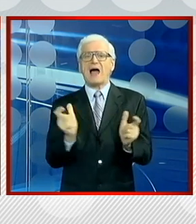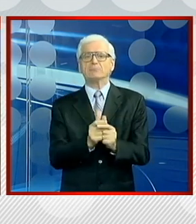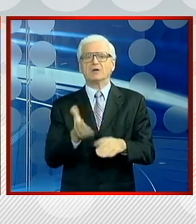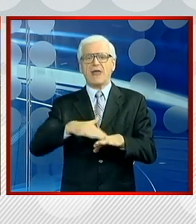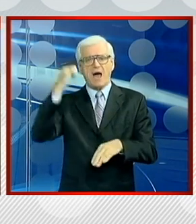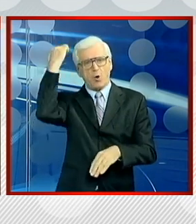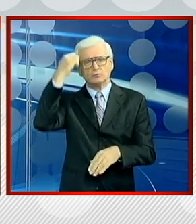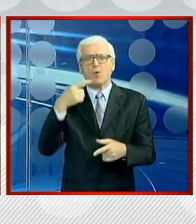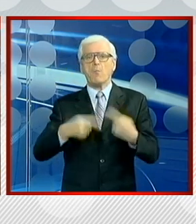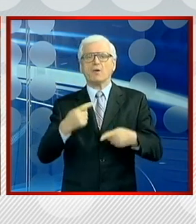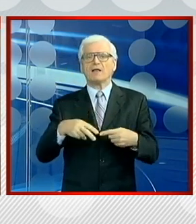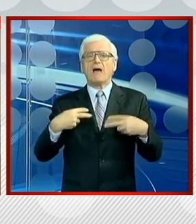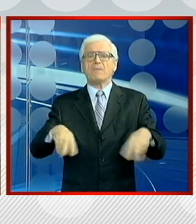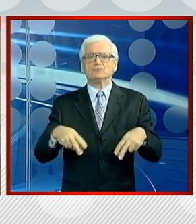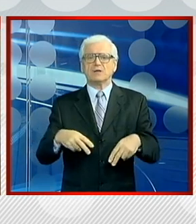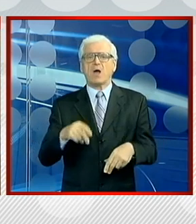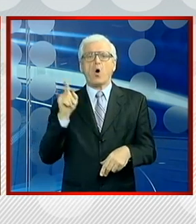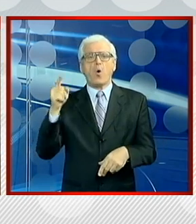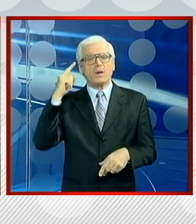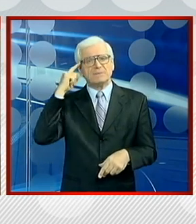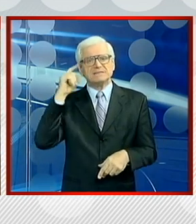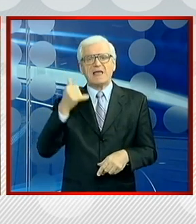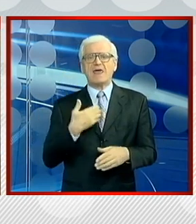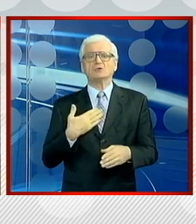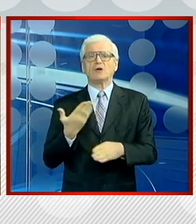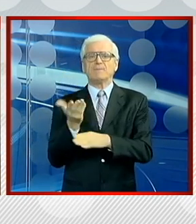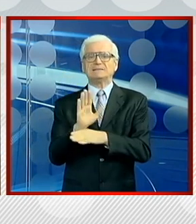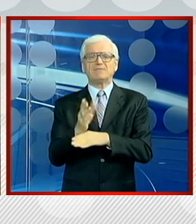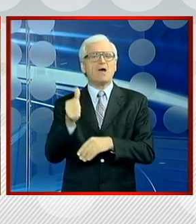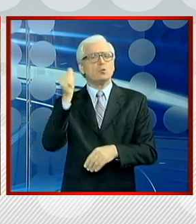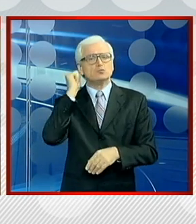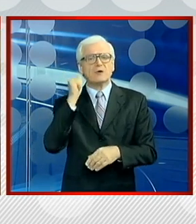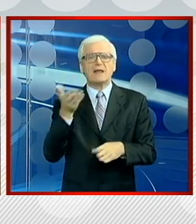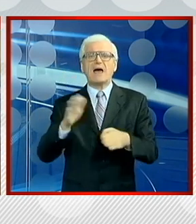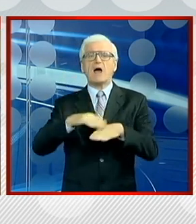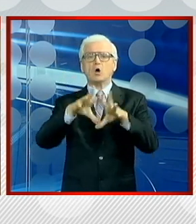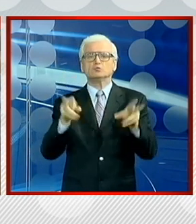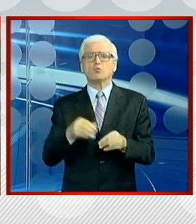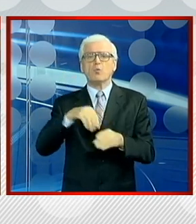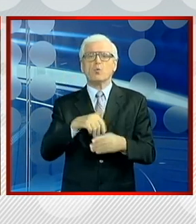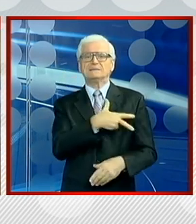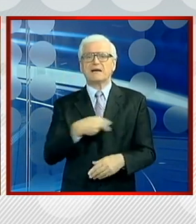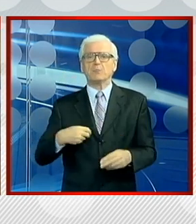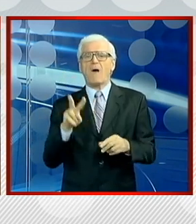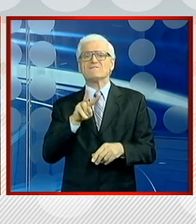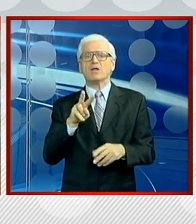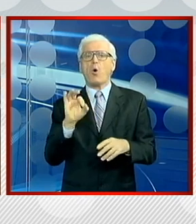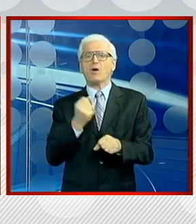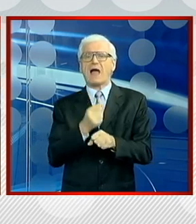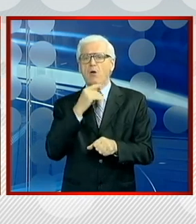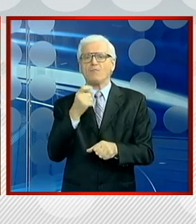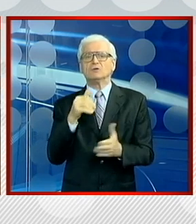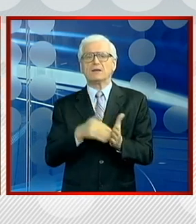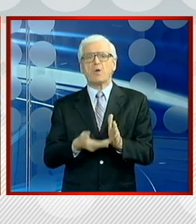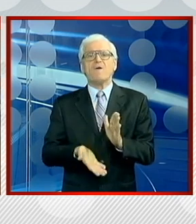na Kosovu politika zastrašivanja. Smatra i da je naš predstavnik na jučerašnjem skupu u Zagrebu, Veljko Odalović,